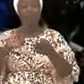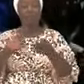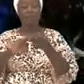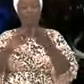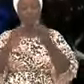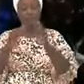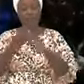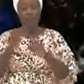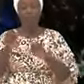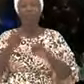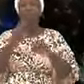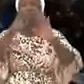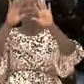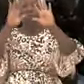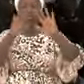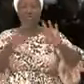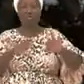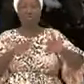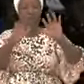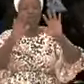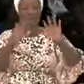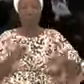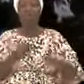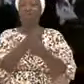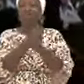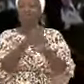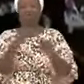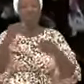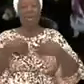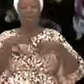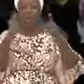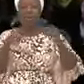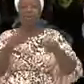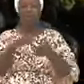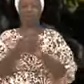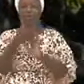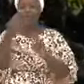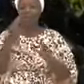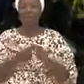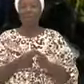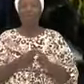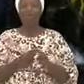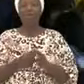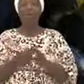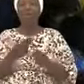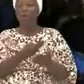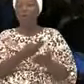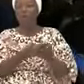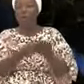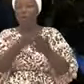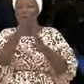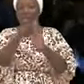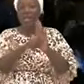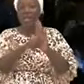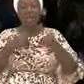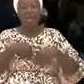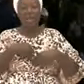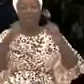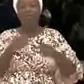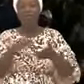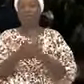les laisser type avec le salut est venu la sainteté est revenue